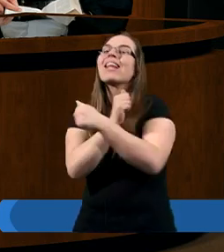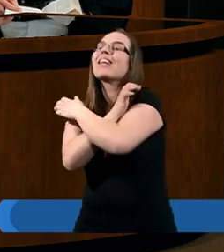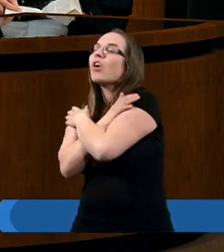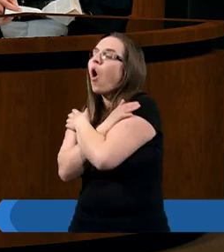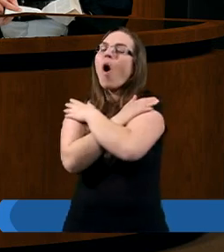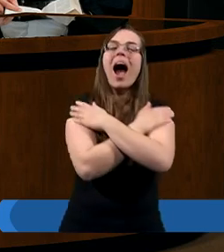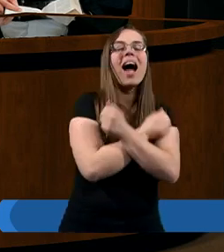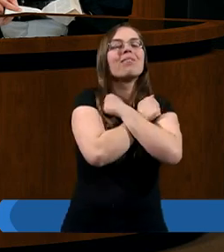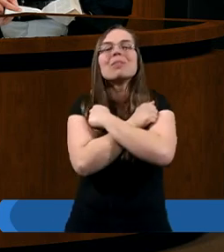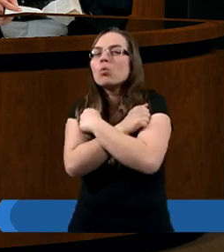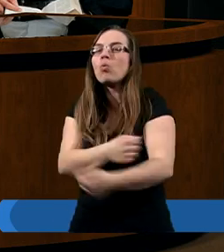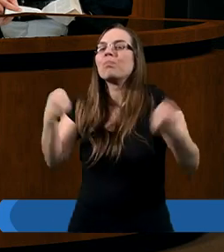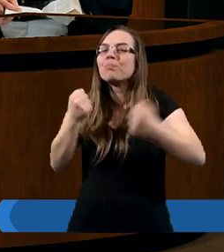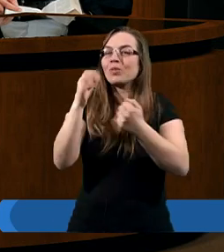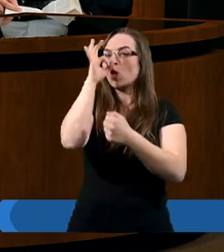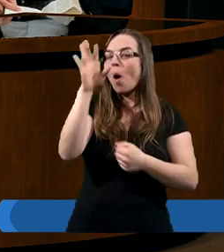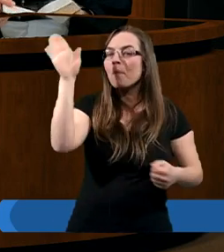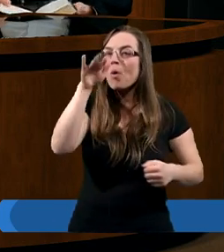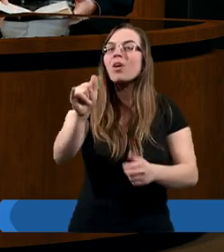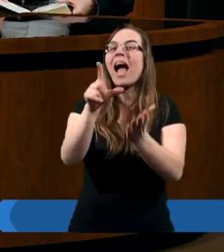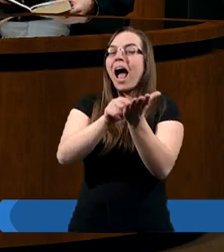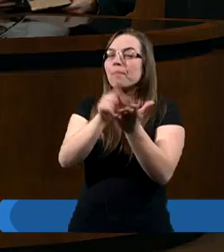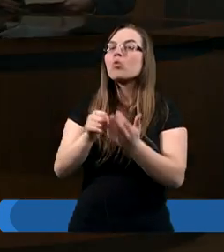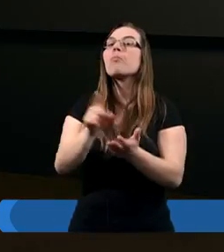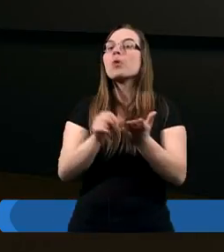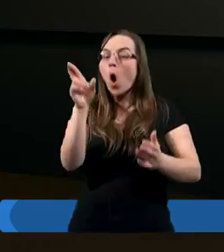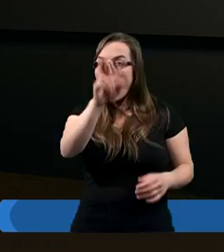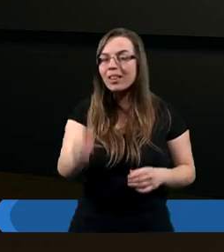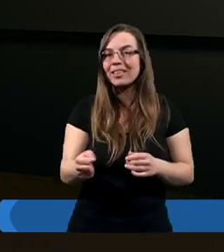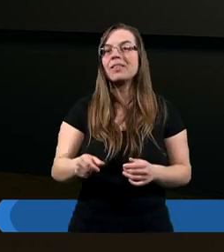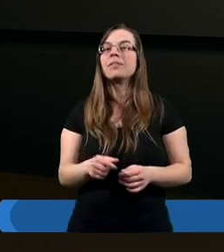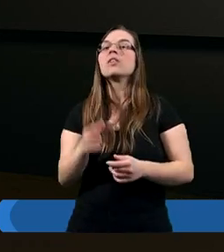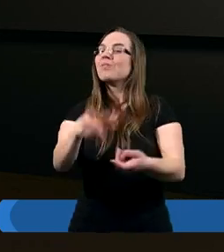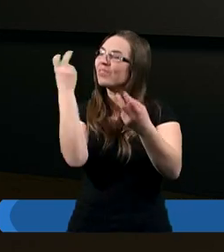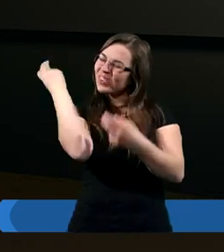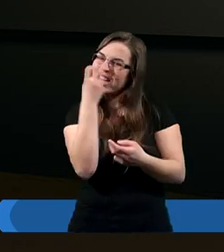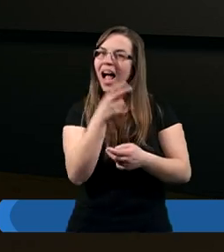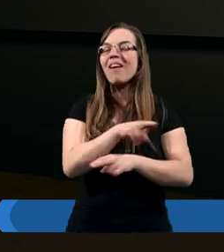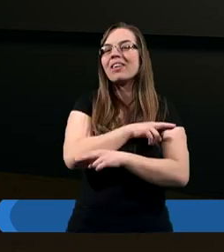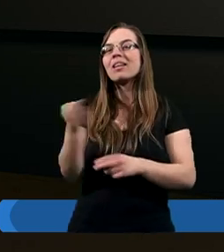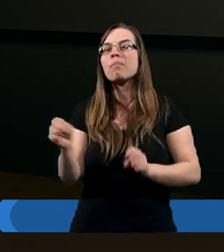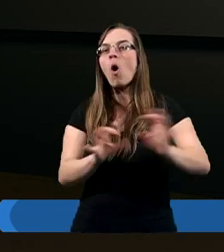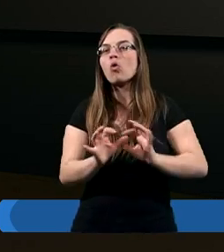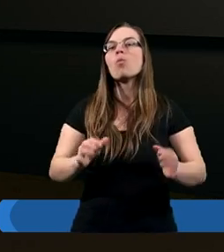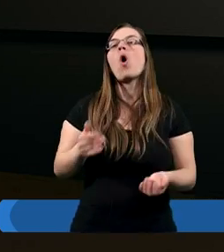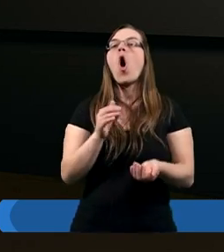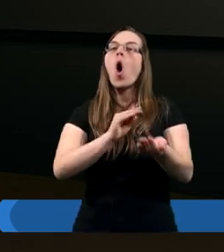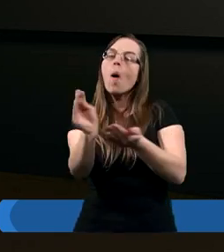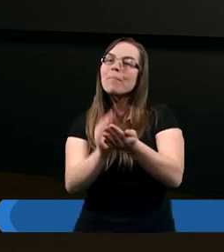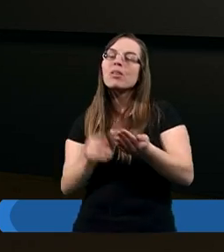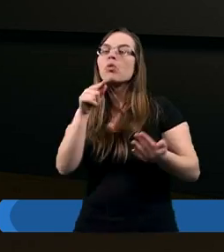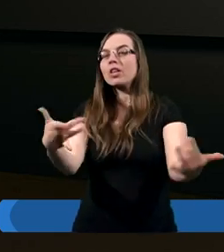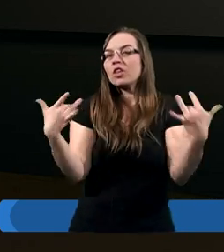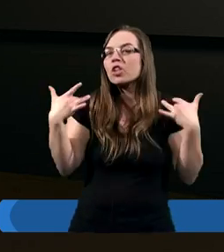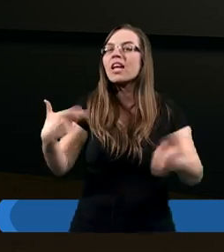kochającym, dobrym Bogiem. I apostoł Piotr w bardzo ciekawy sposób opisuje to życie,